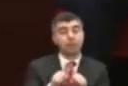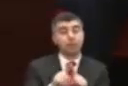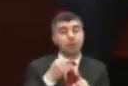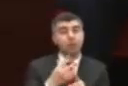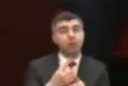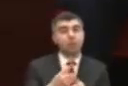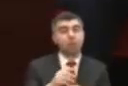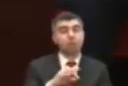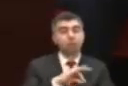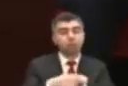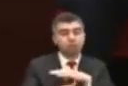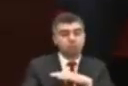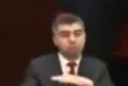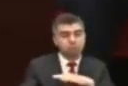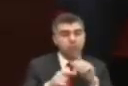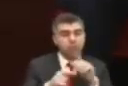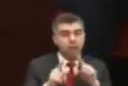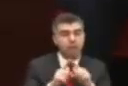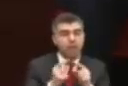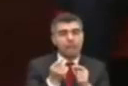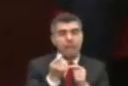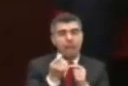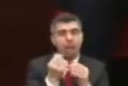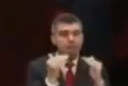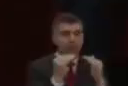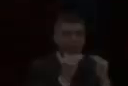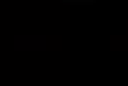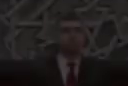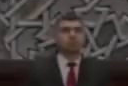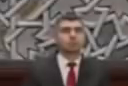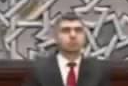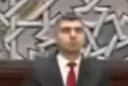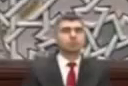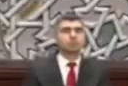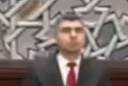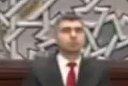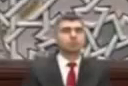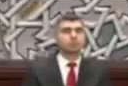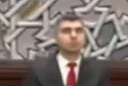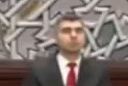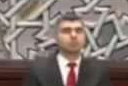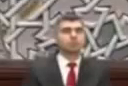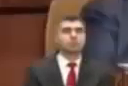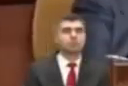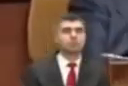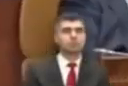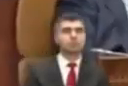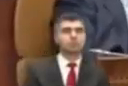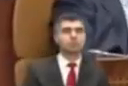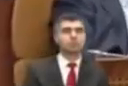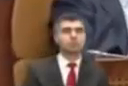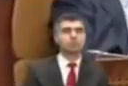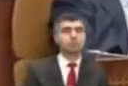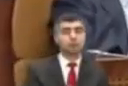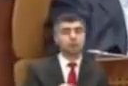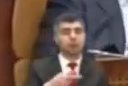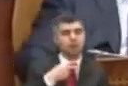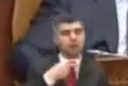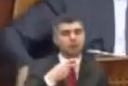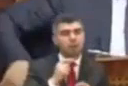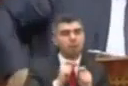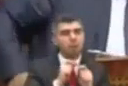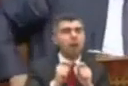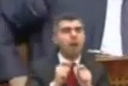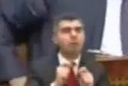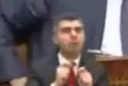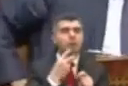نعم المنافسه حنا قايمين بها، قايمين بالدور ديالنا. نتبعوا هذا النقاش اللي راه اليوم موجود في البلاد،